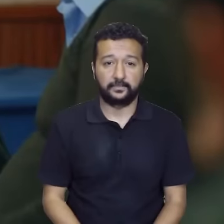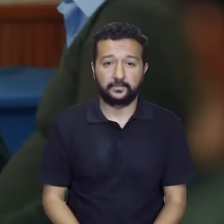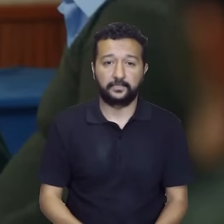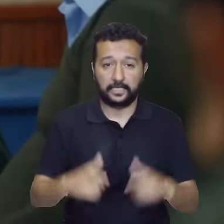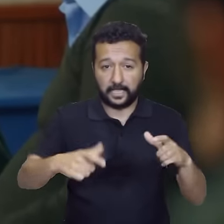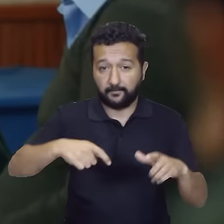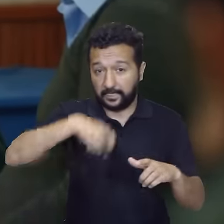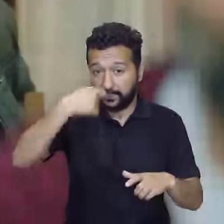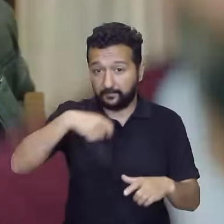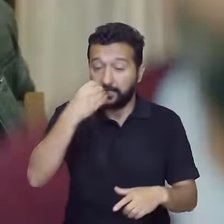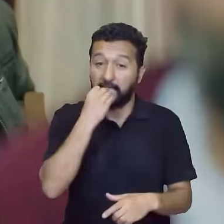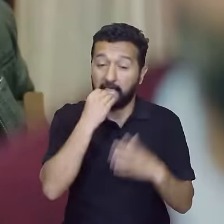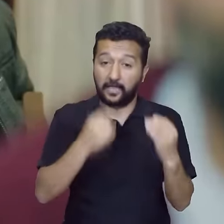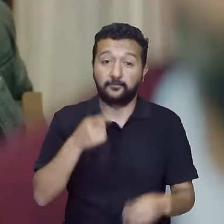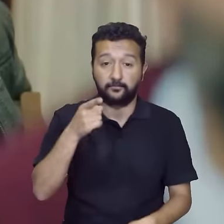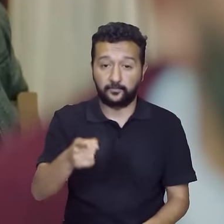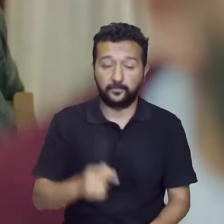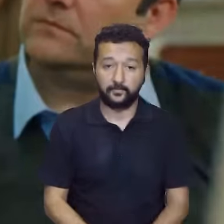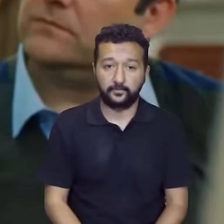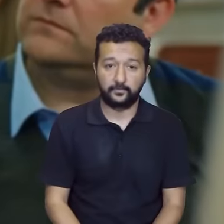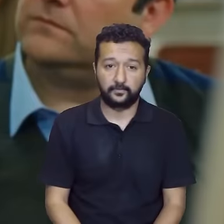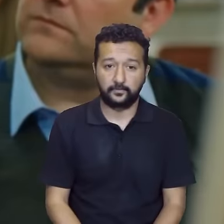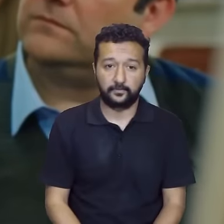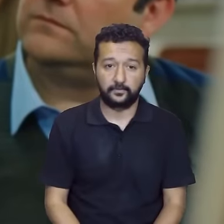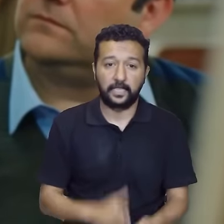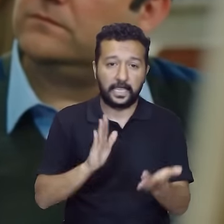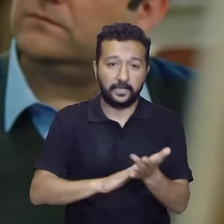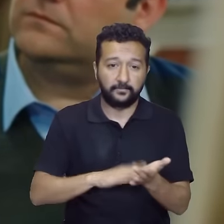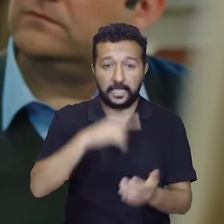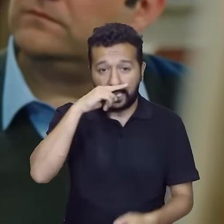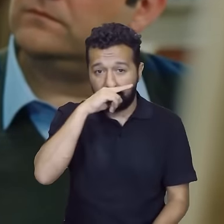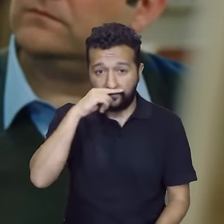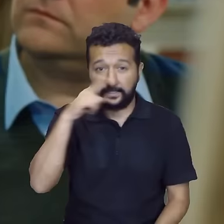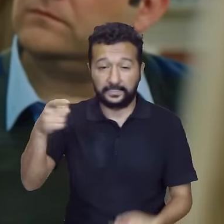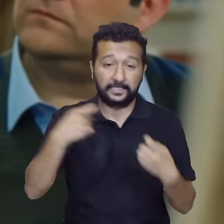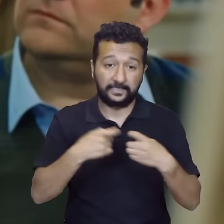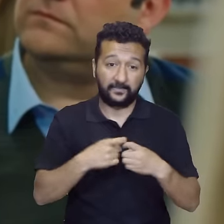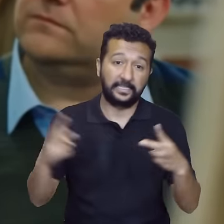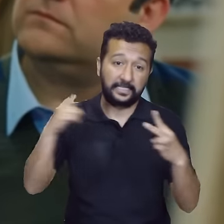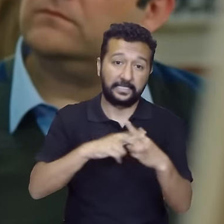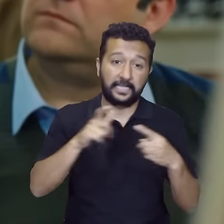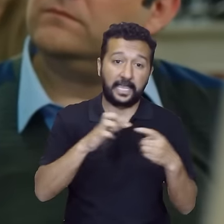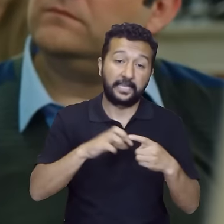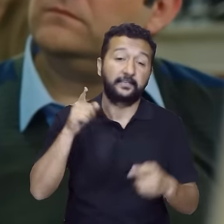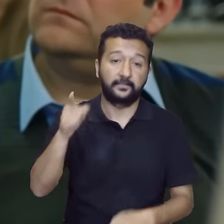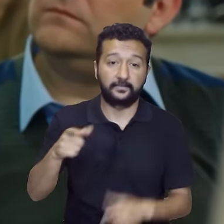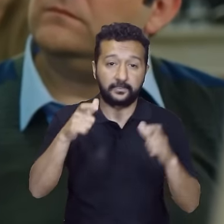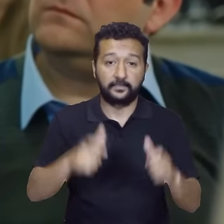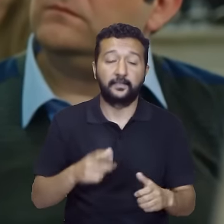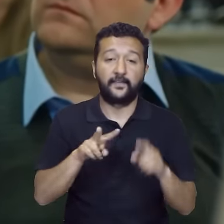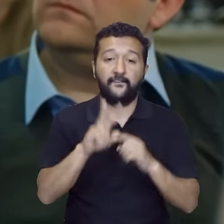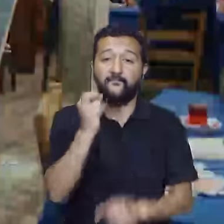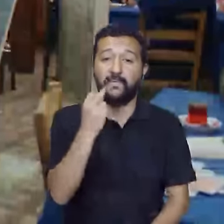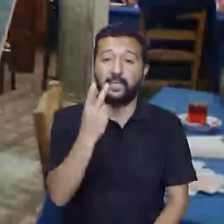kaptan yemek yerken bu erimizde Afrika'dan savaşa cepheye katılmış bir er verem